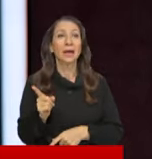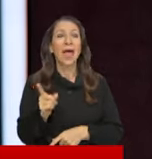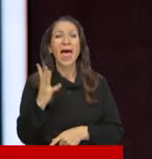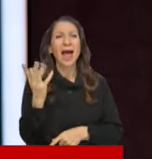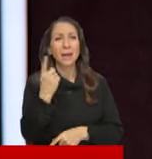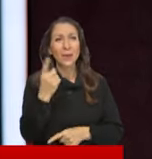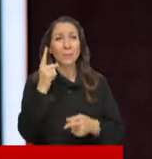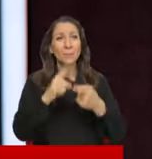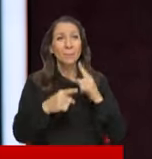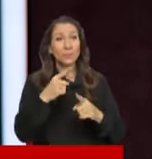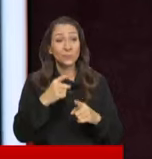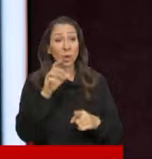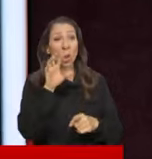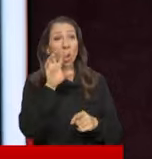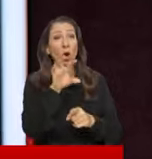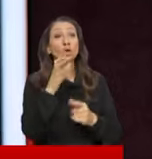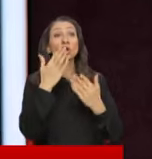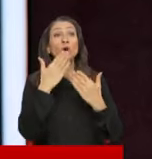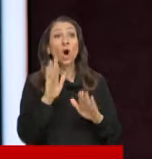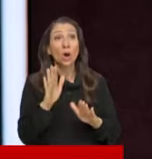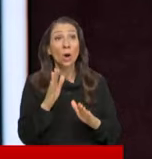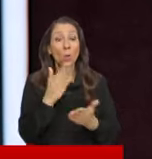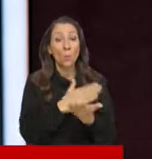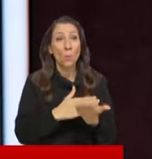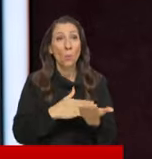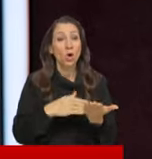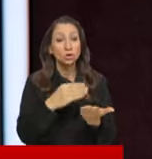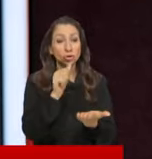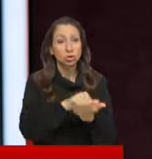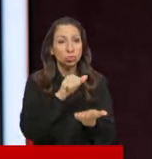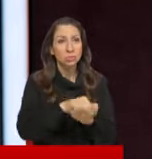herhangi bir siyasi parti logosu taşımayan broşürleri